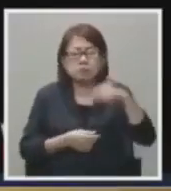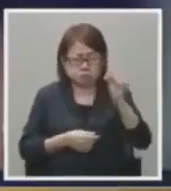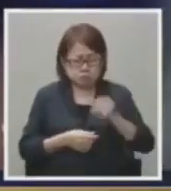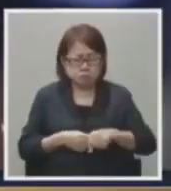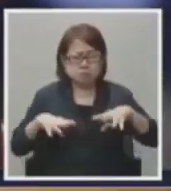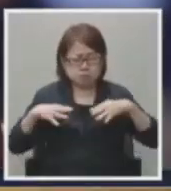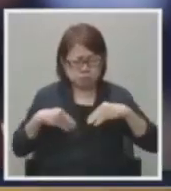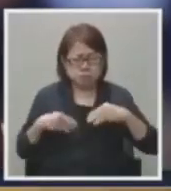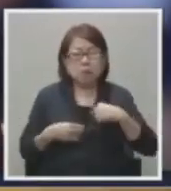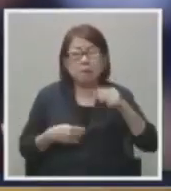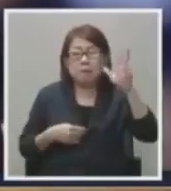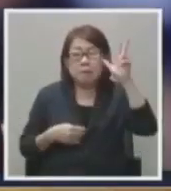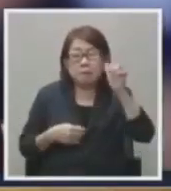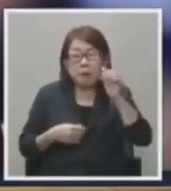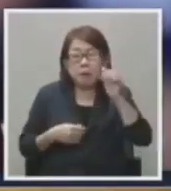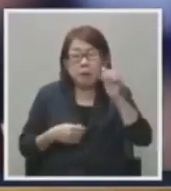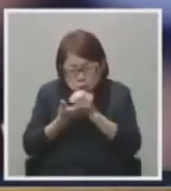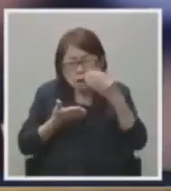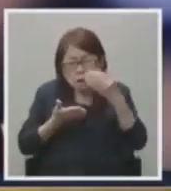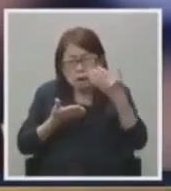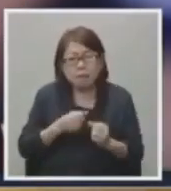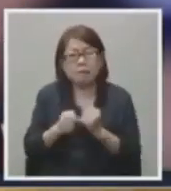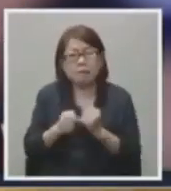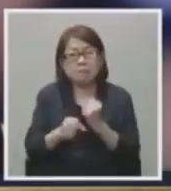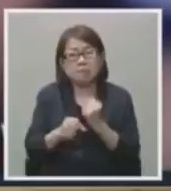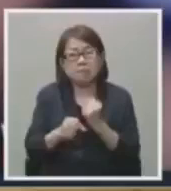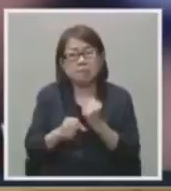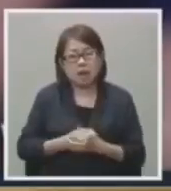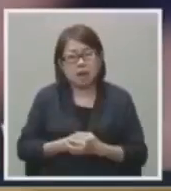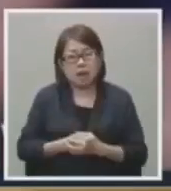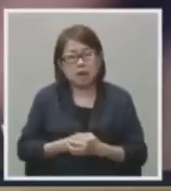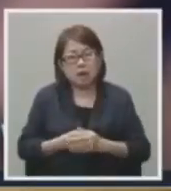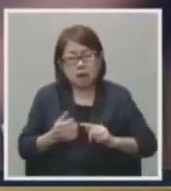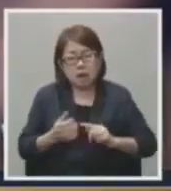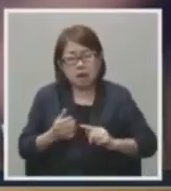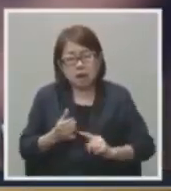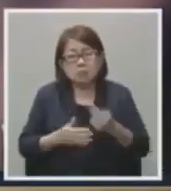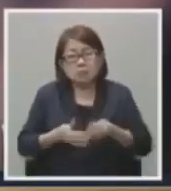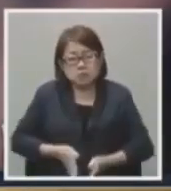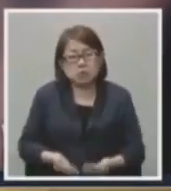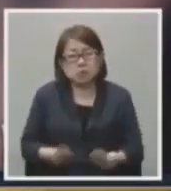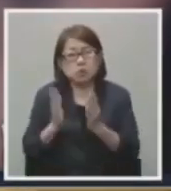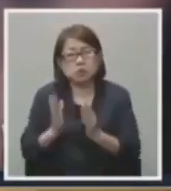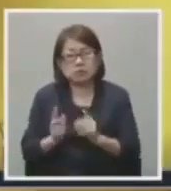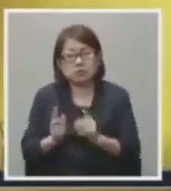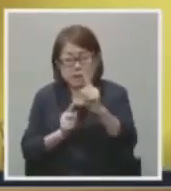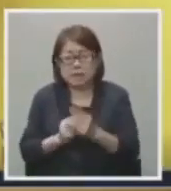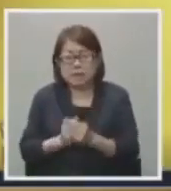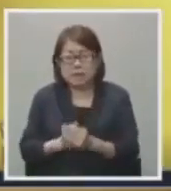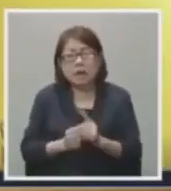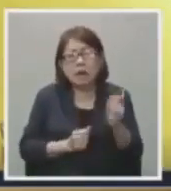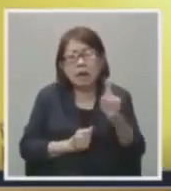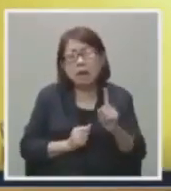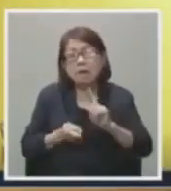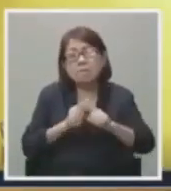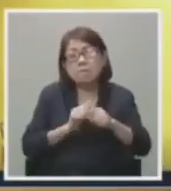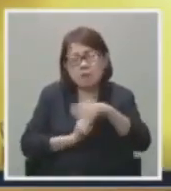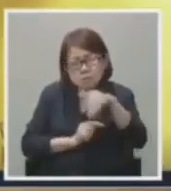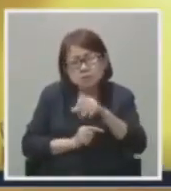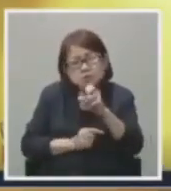สพยาบ้าจริงโดยเสพมานานกว่า5ปีตั้งแต่มีลูกคนแรกสาเหตุเป็นเพราะเพื่อนเนี่ยชวนให้ลอง ต่